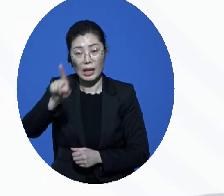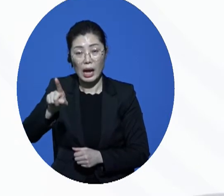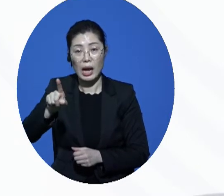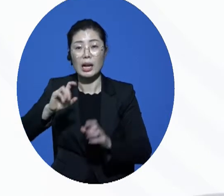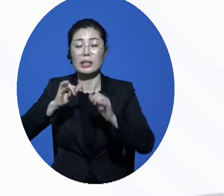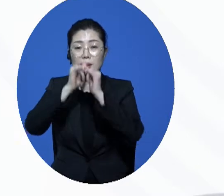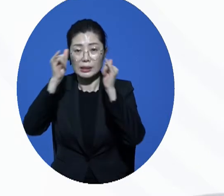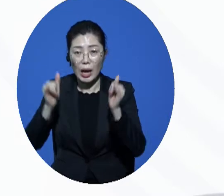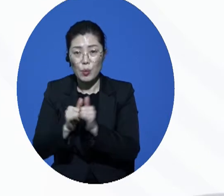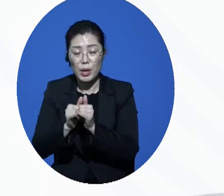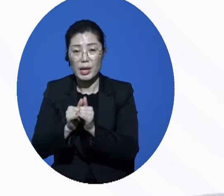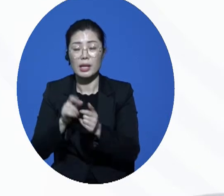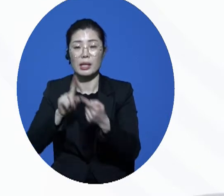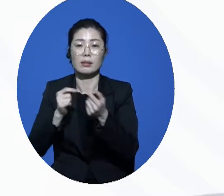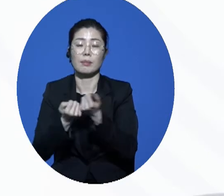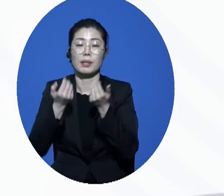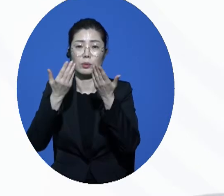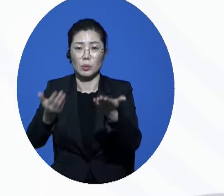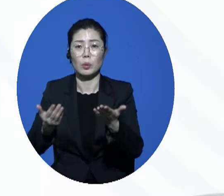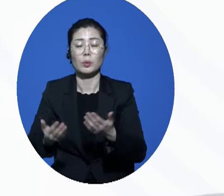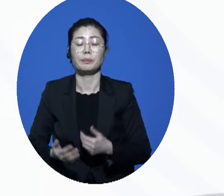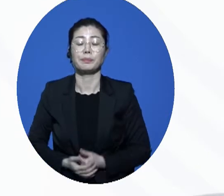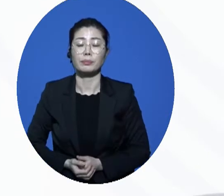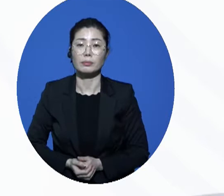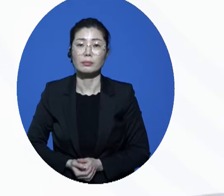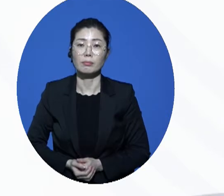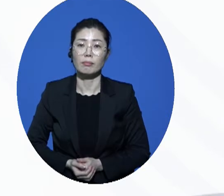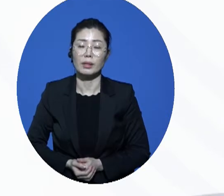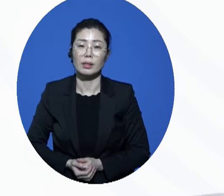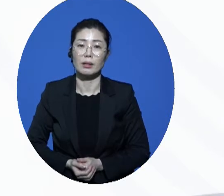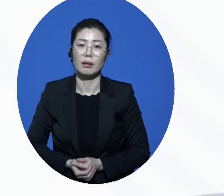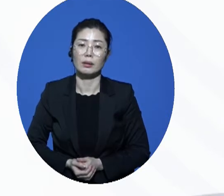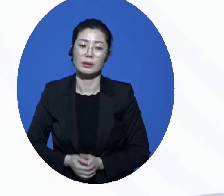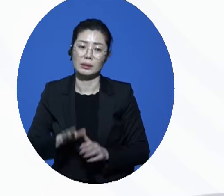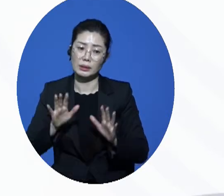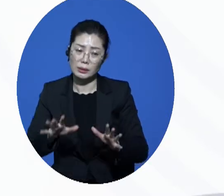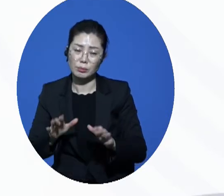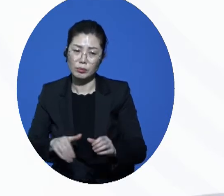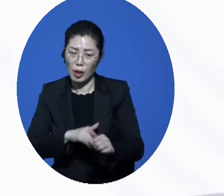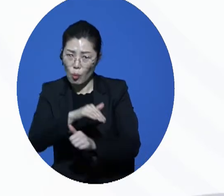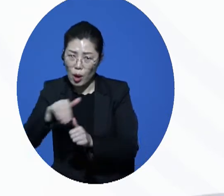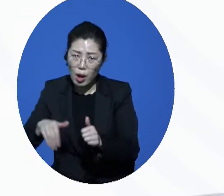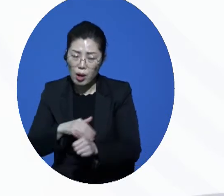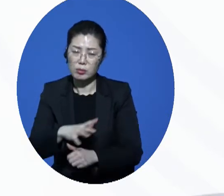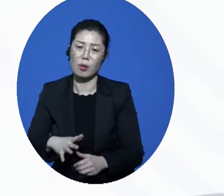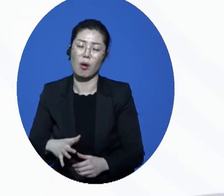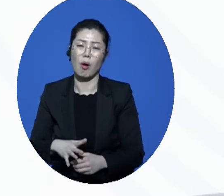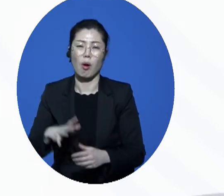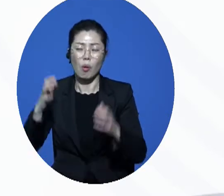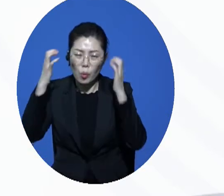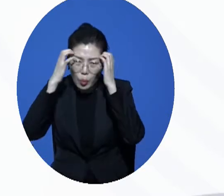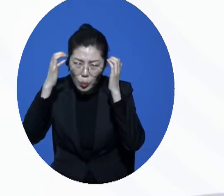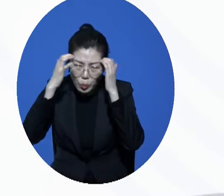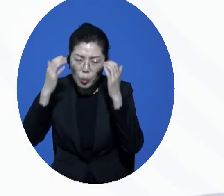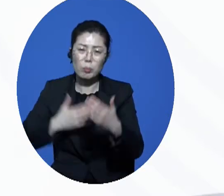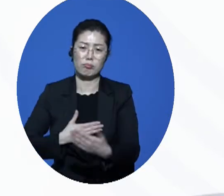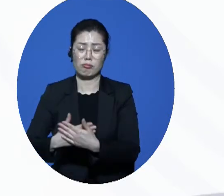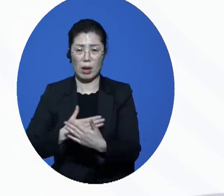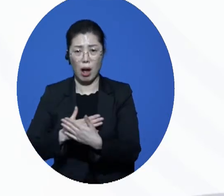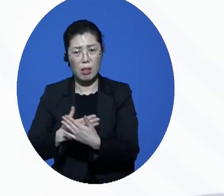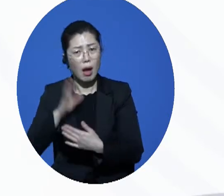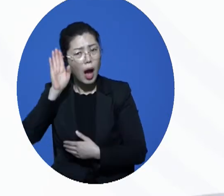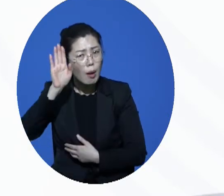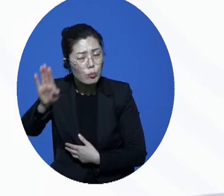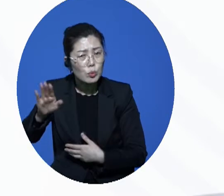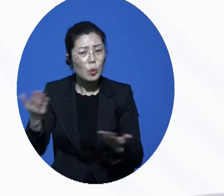각종 사회적인 제한으로 인하여서 많은 공포와 정신적인 고통, 불안, 그리고